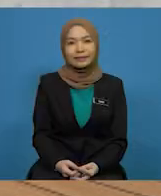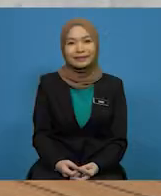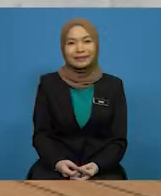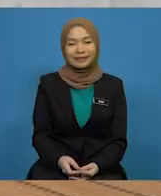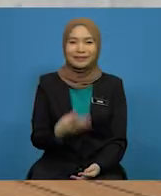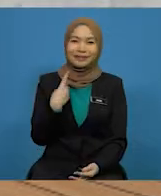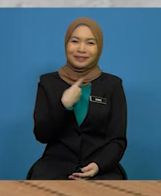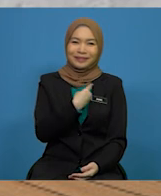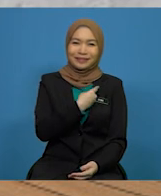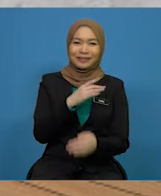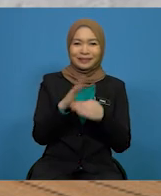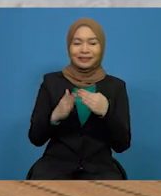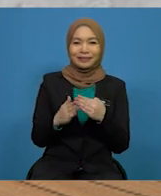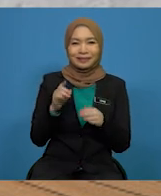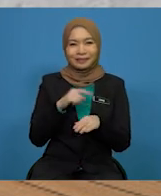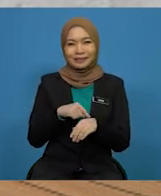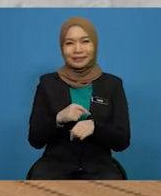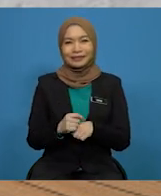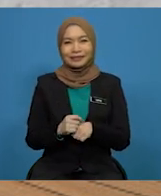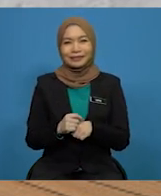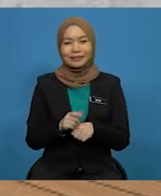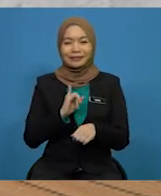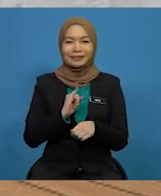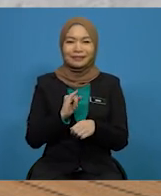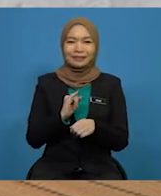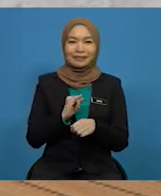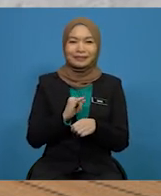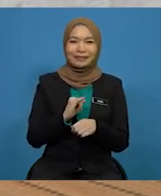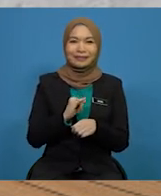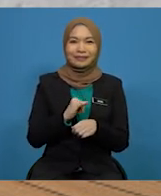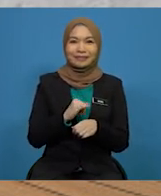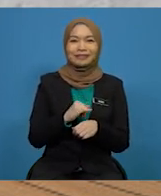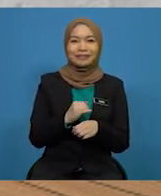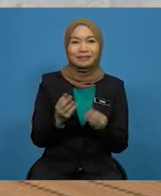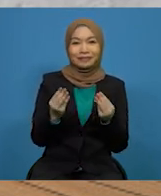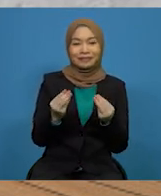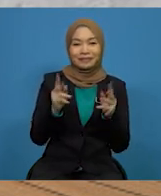Perbincangan kita berakhir di sini. Moga para pelajar mendapat suntikan ilmu